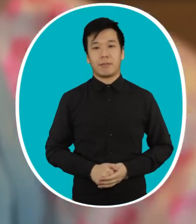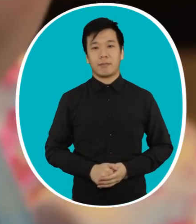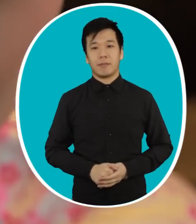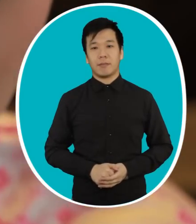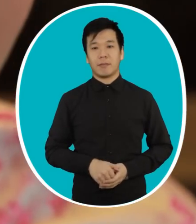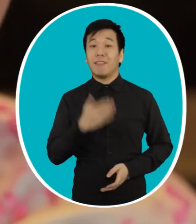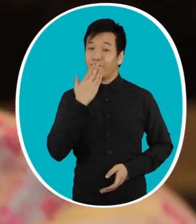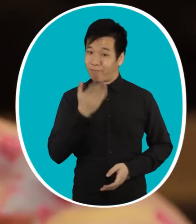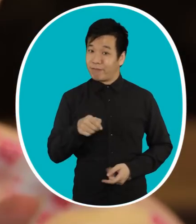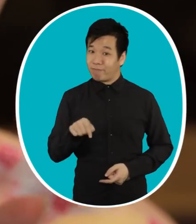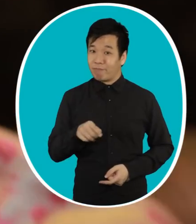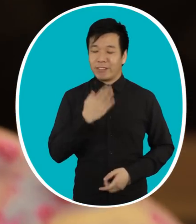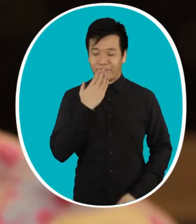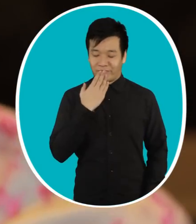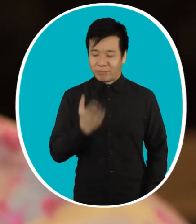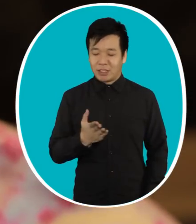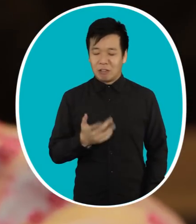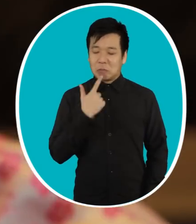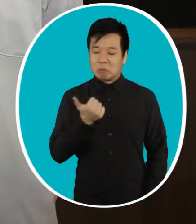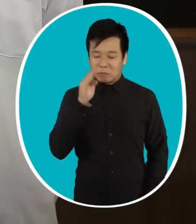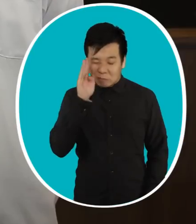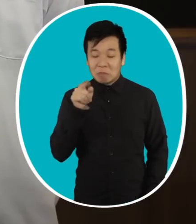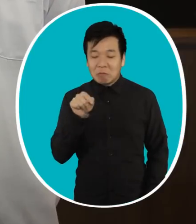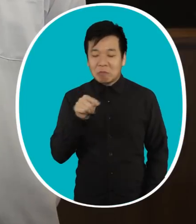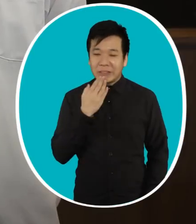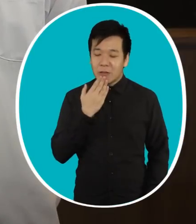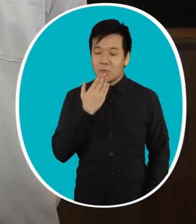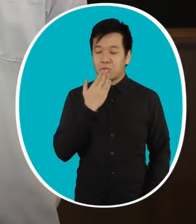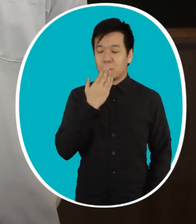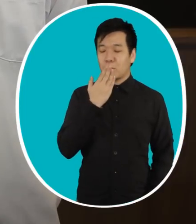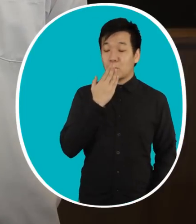送個飛吻落去，希望佢好食，OK 得好啦。